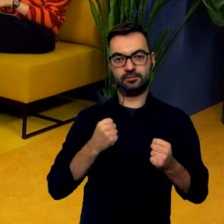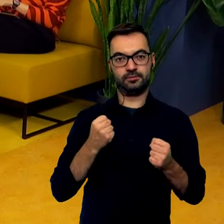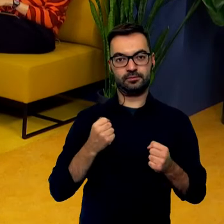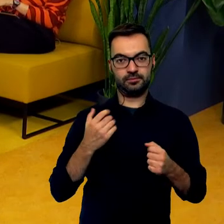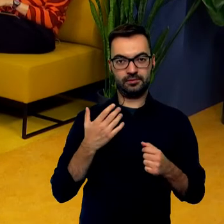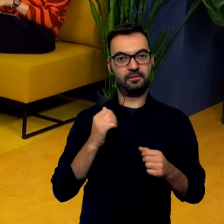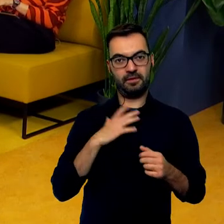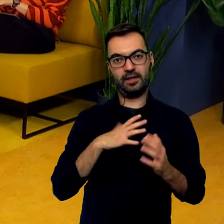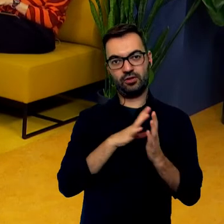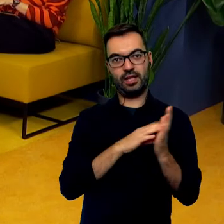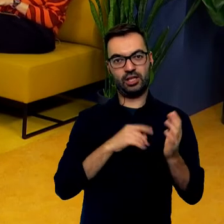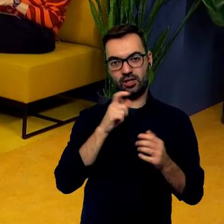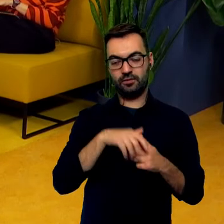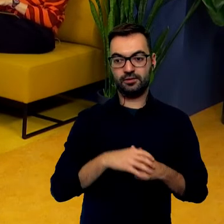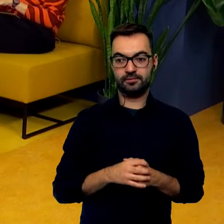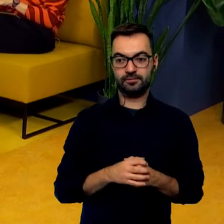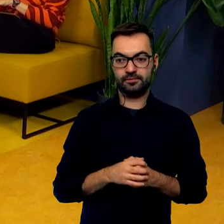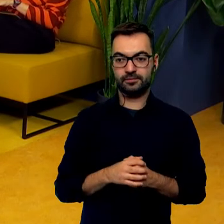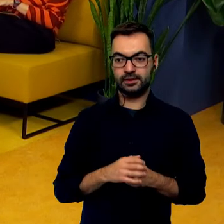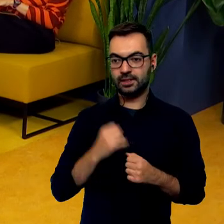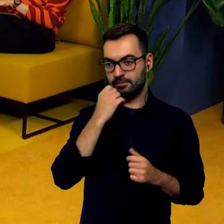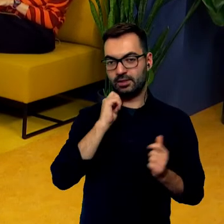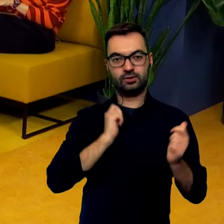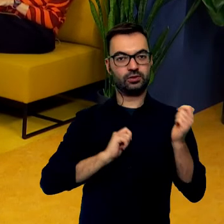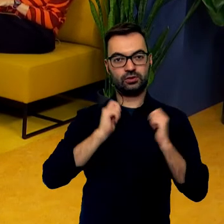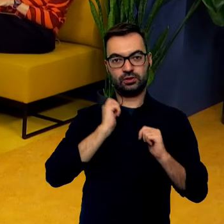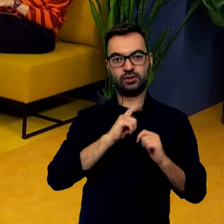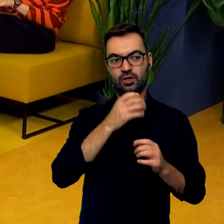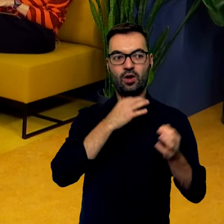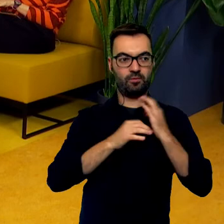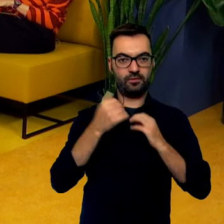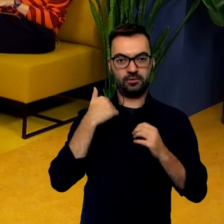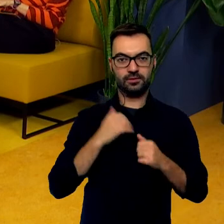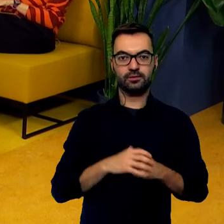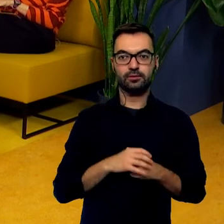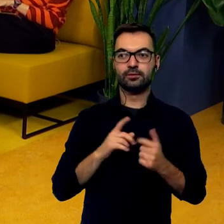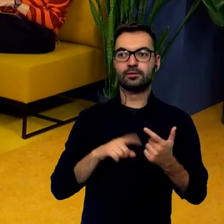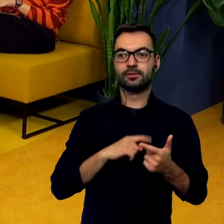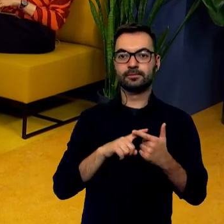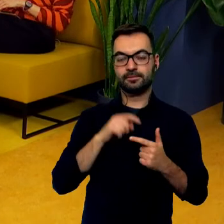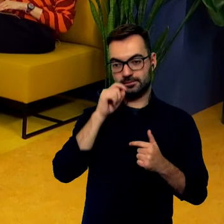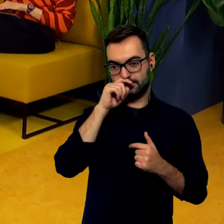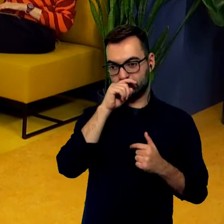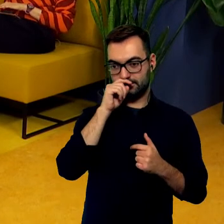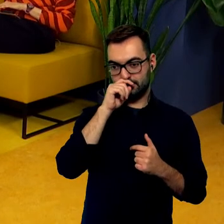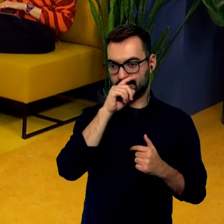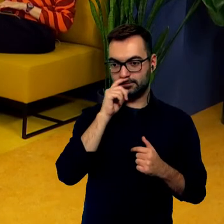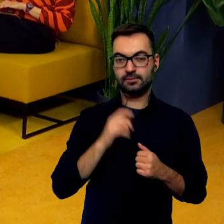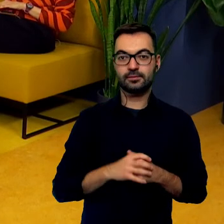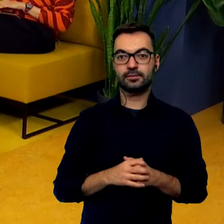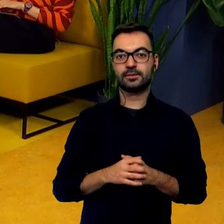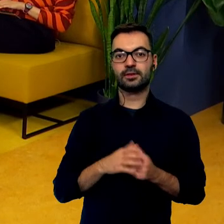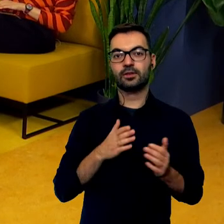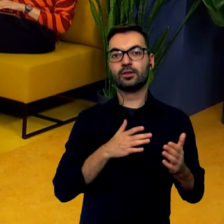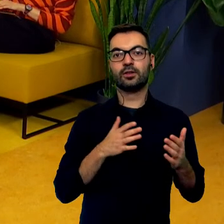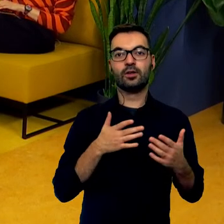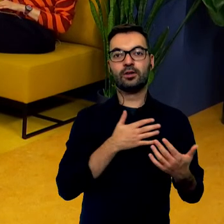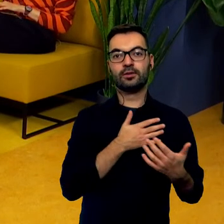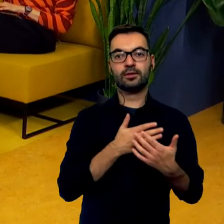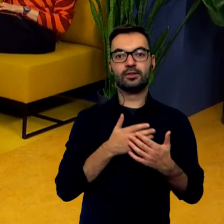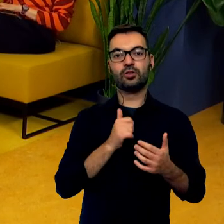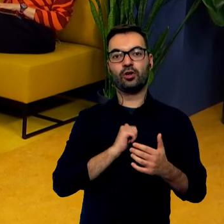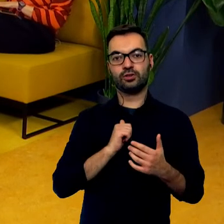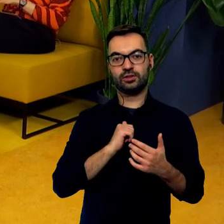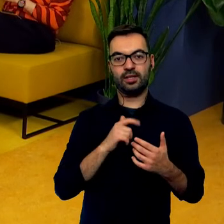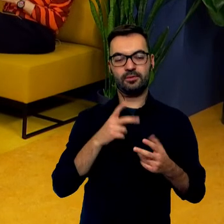niesamowicie godna naśladowania i bardzo się cieszę, że opowiedziałeś o tym, a z drugiej strony, no właśnie, taka też droga